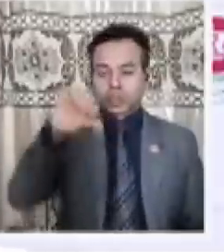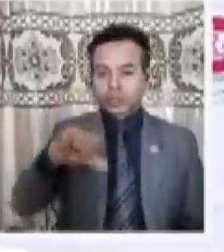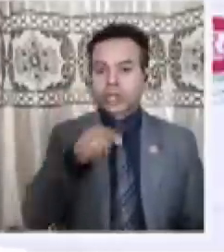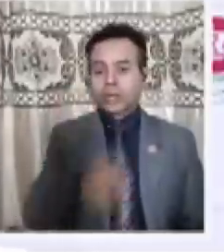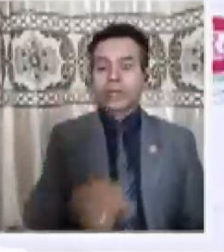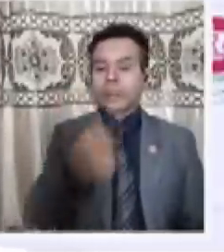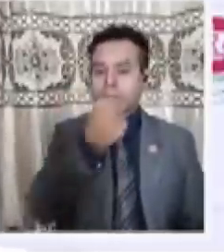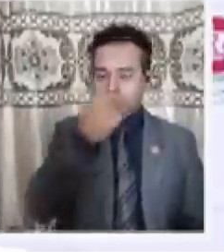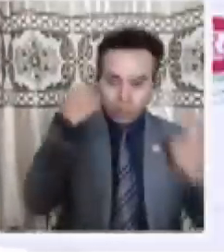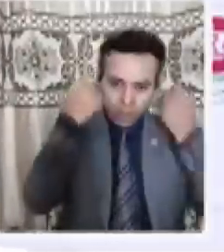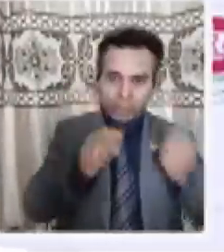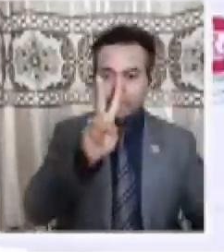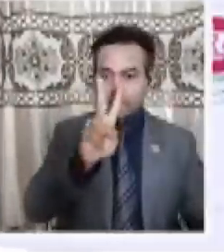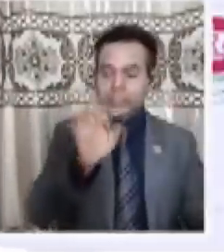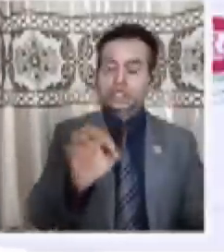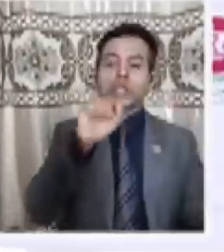20.91%।